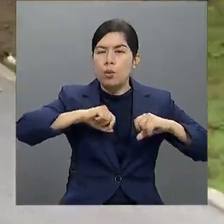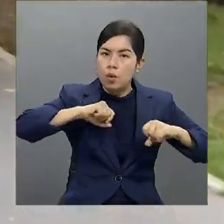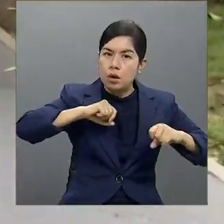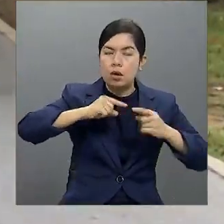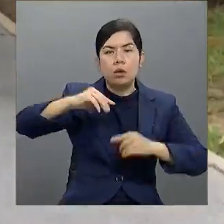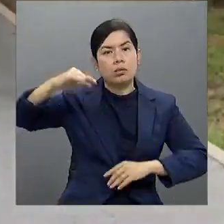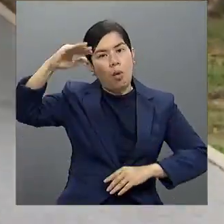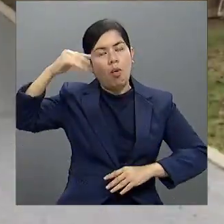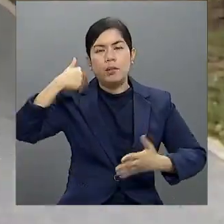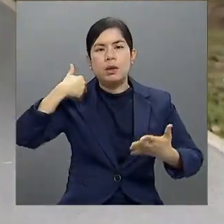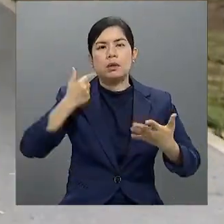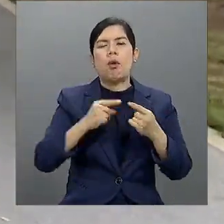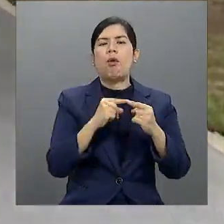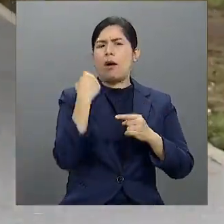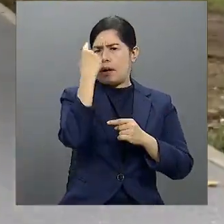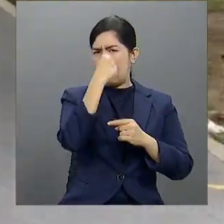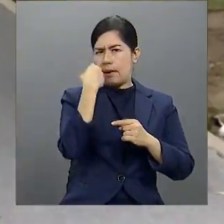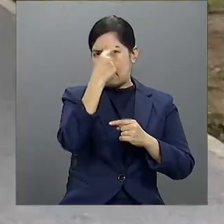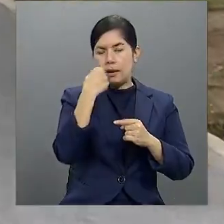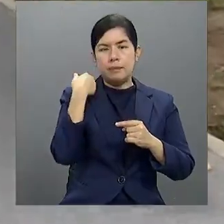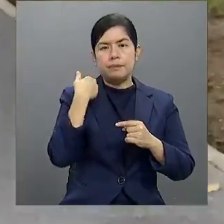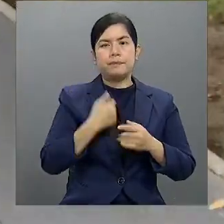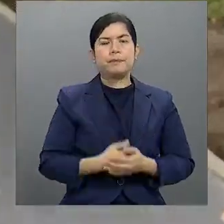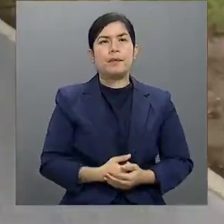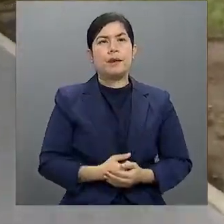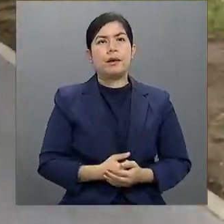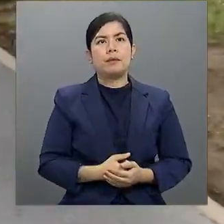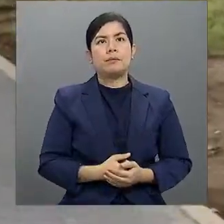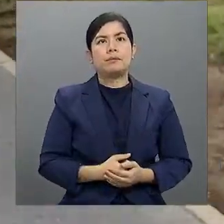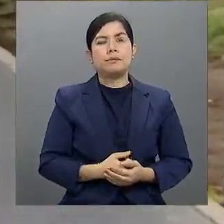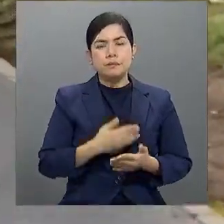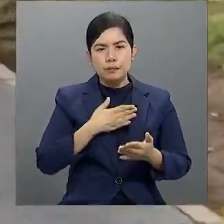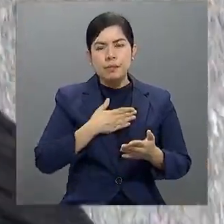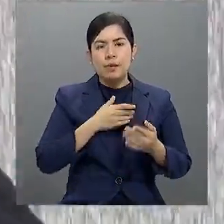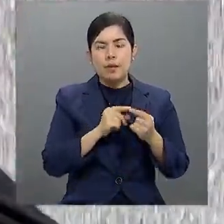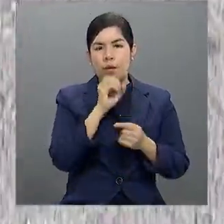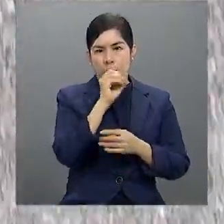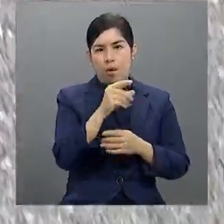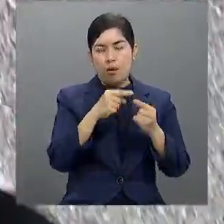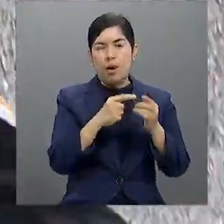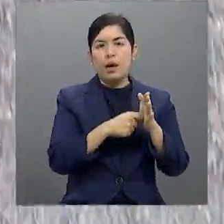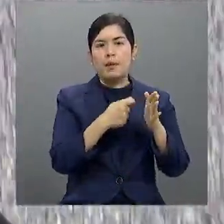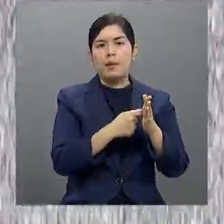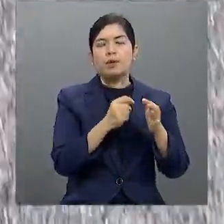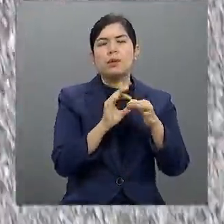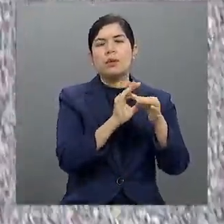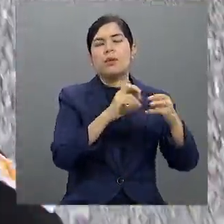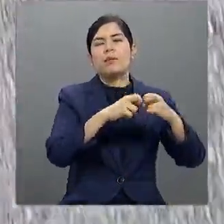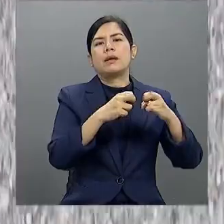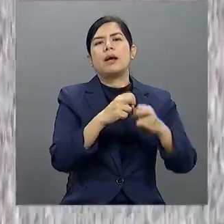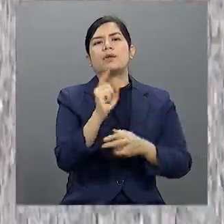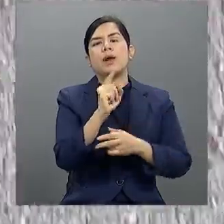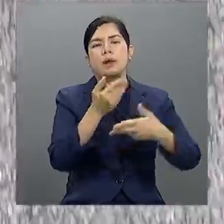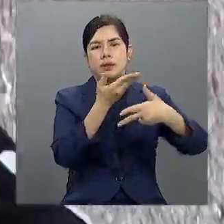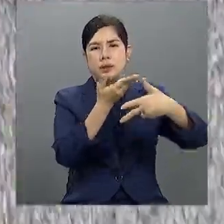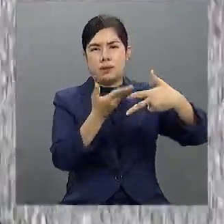ได้กับใครเป็นพิเศษหรือเปล่าครับ ก็ต้องบอกถึงปัจจัยก่อนที่ทำให้เกิดได้นะคะก็คือแบ่งเป็น3ส่วนหลักๆถ้าเป็นปัจจัยเชิ